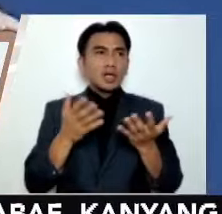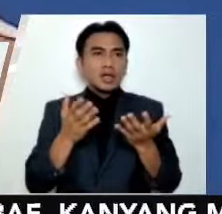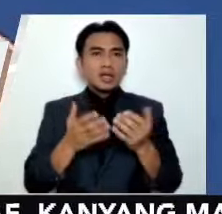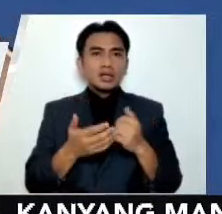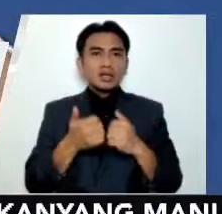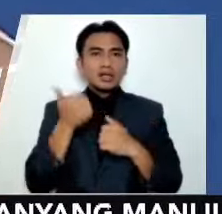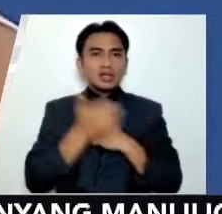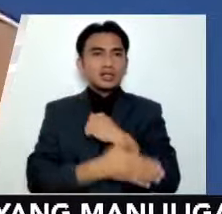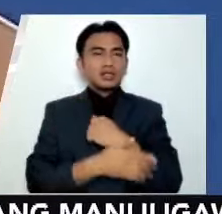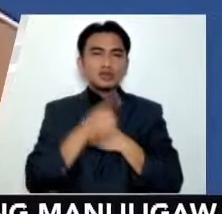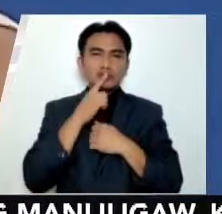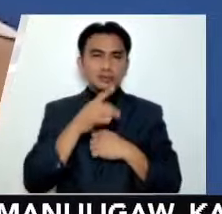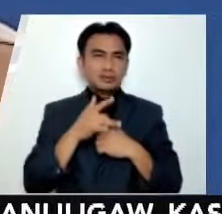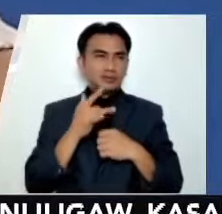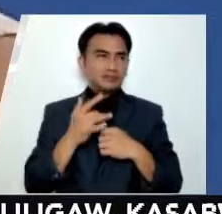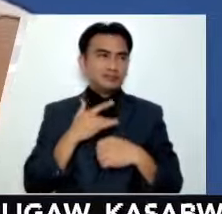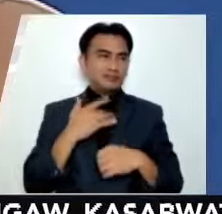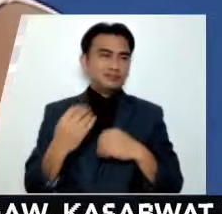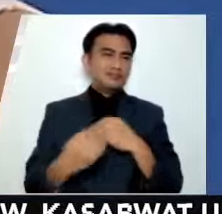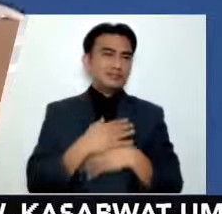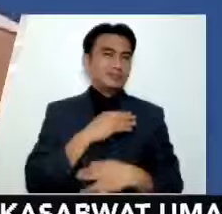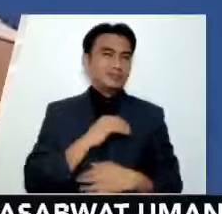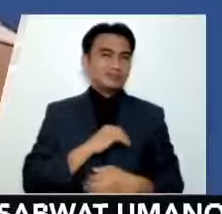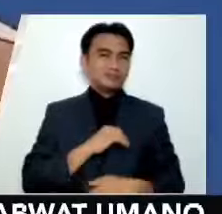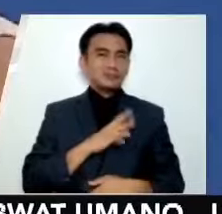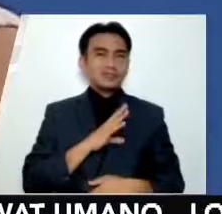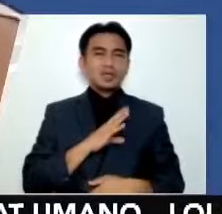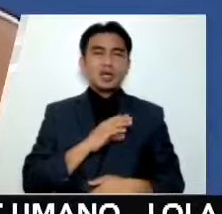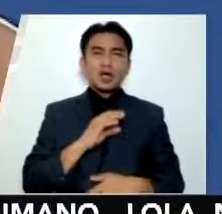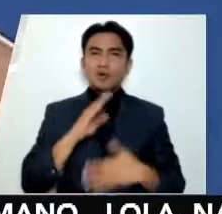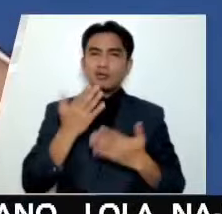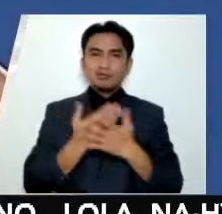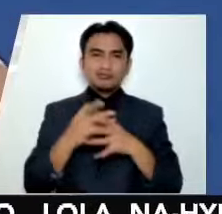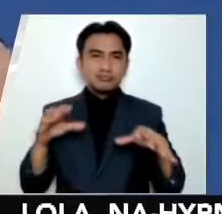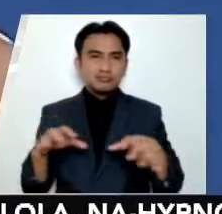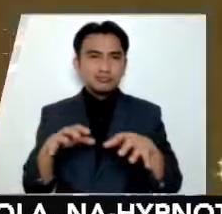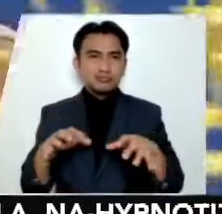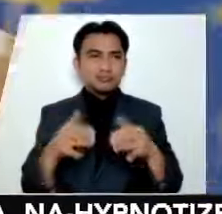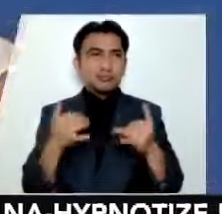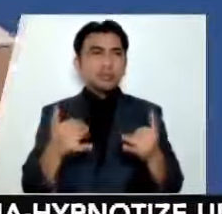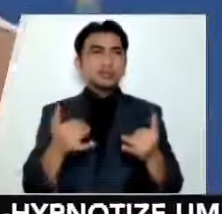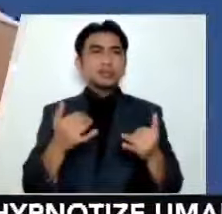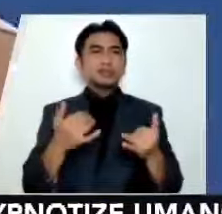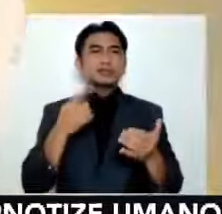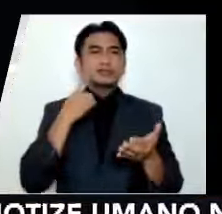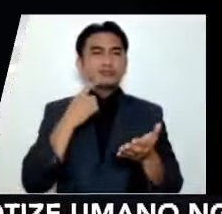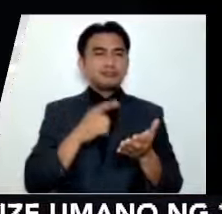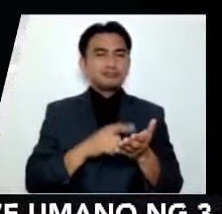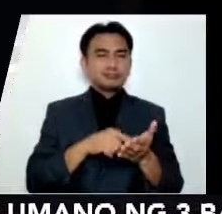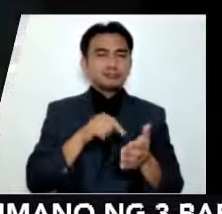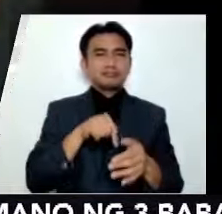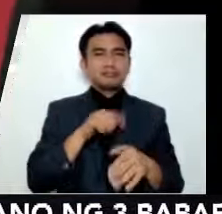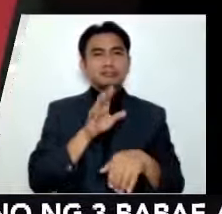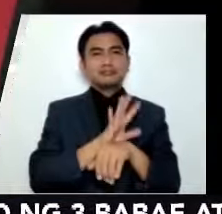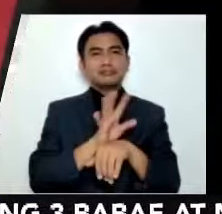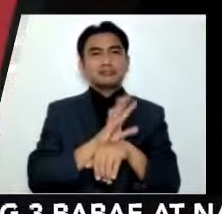na parang all our hard work paid off kasi na-recognize yung film namin.